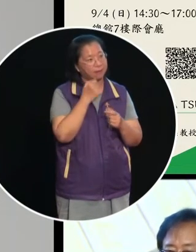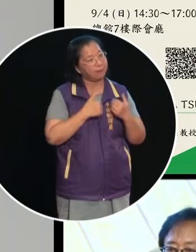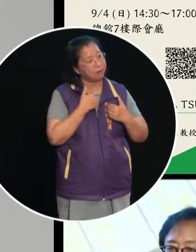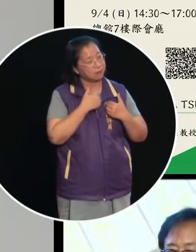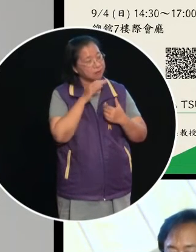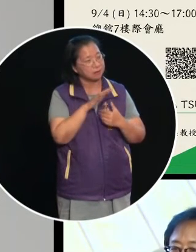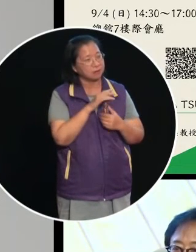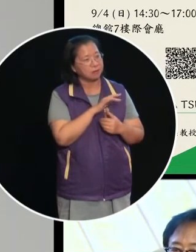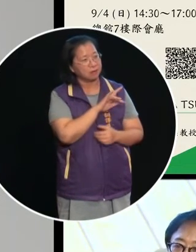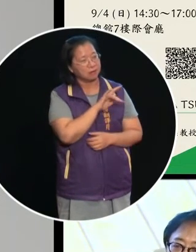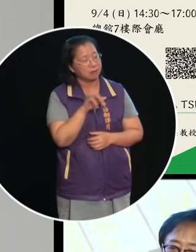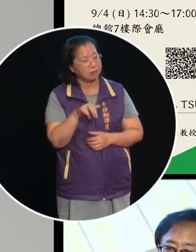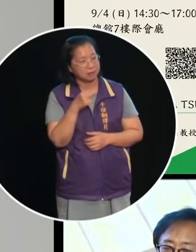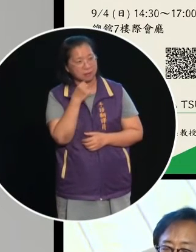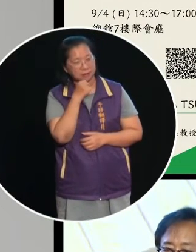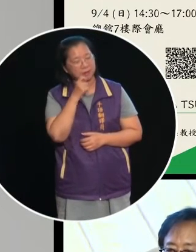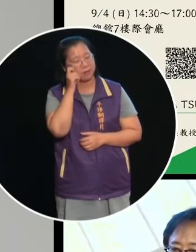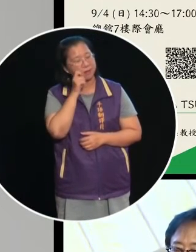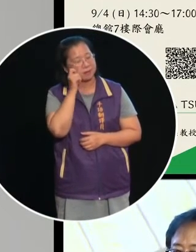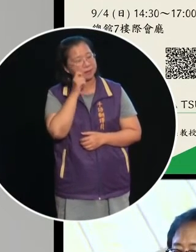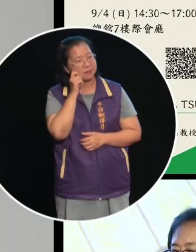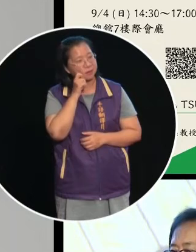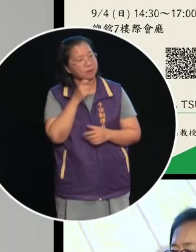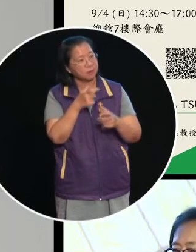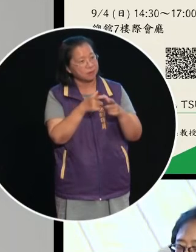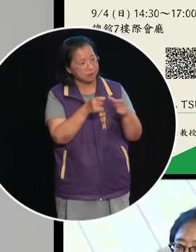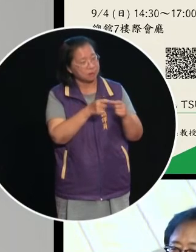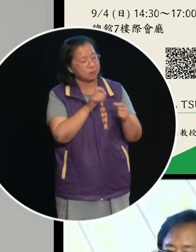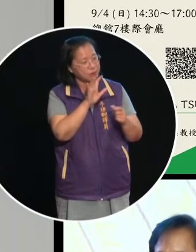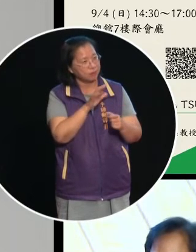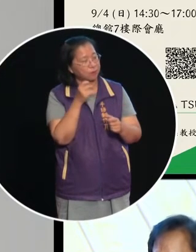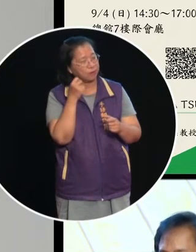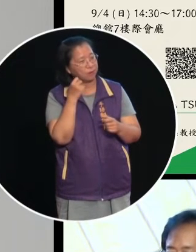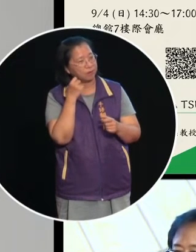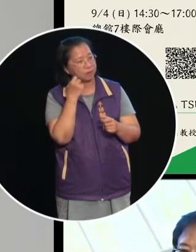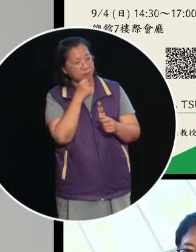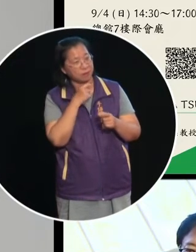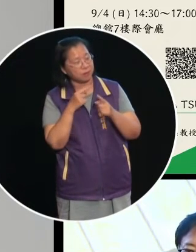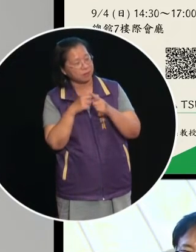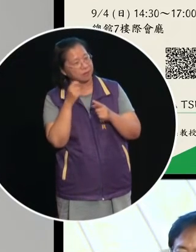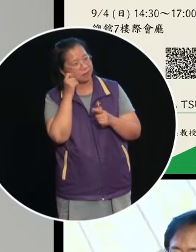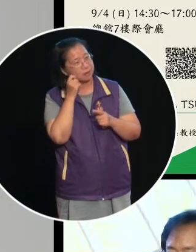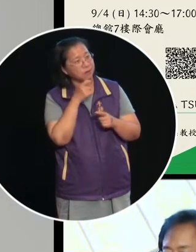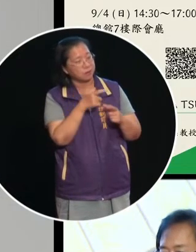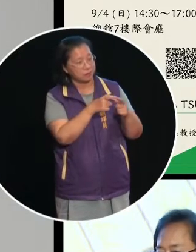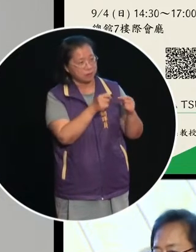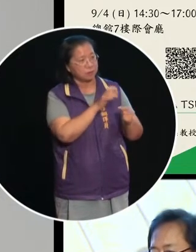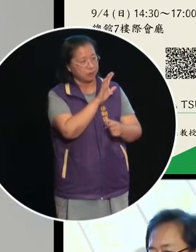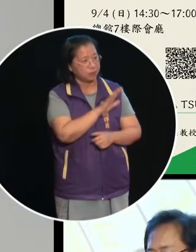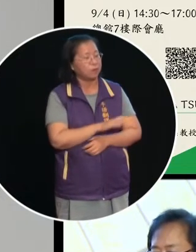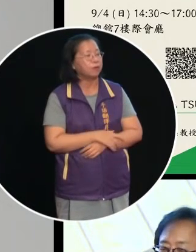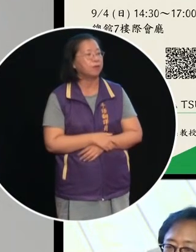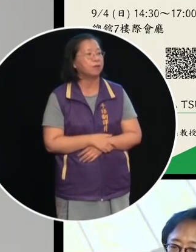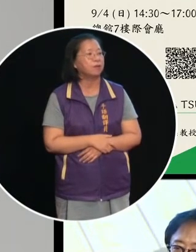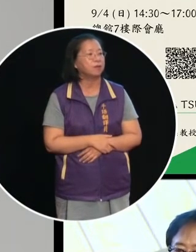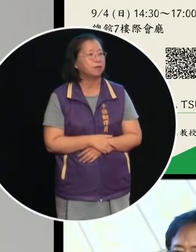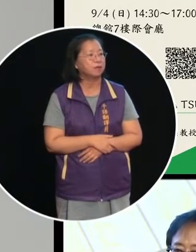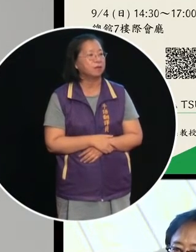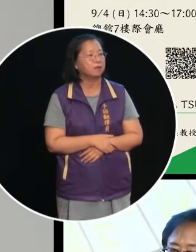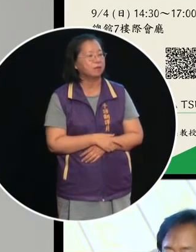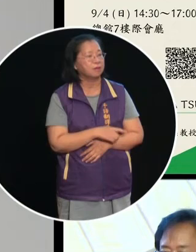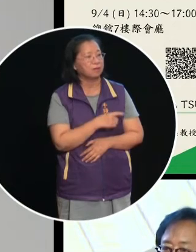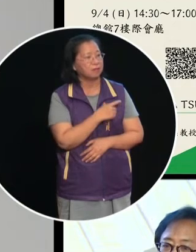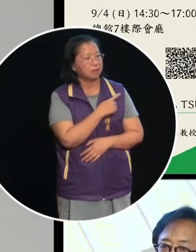啊，台湾还是很喜欢日本。这种一个小小的一个发布信息